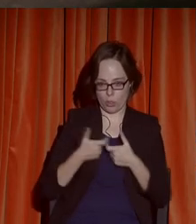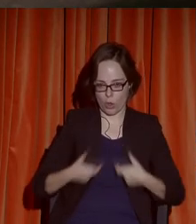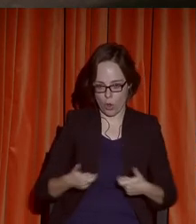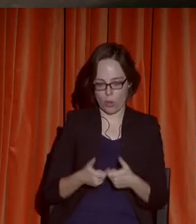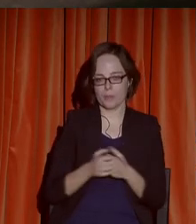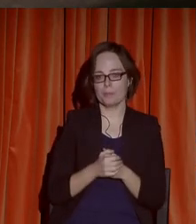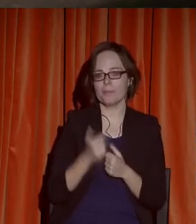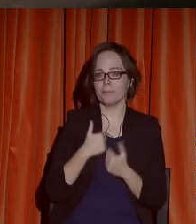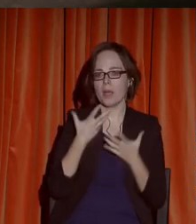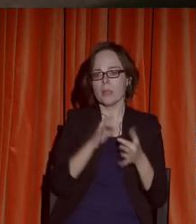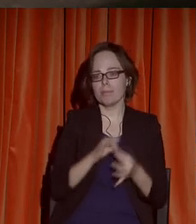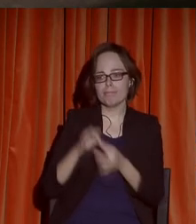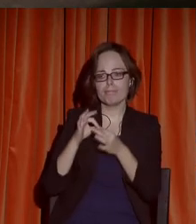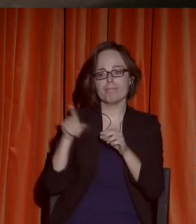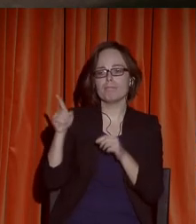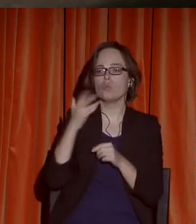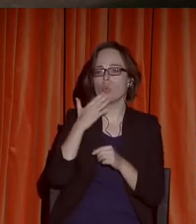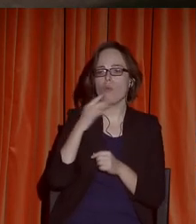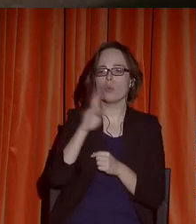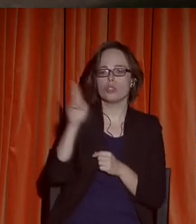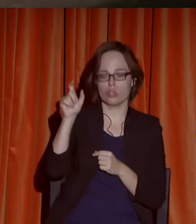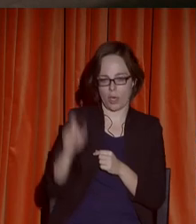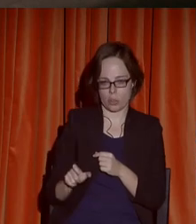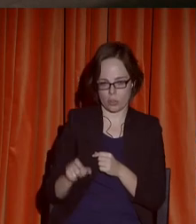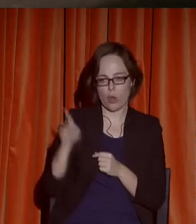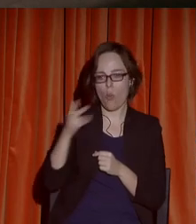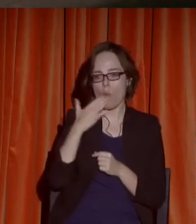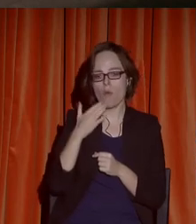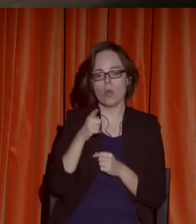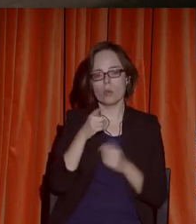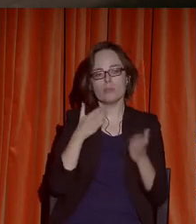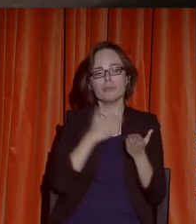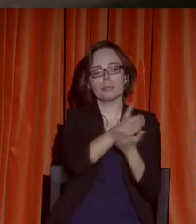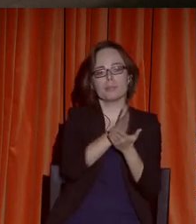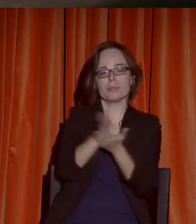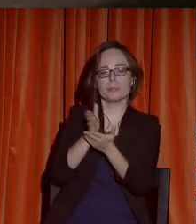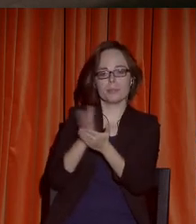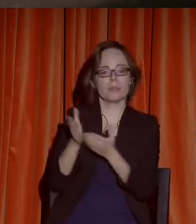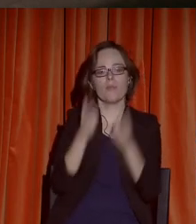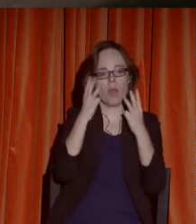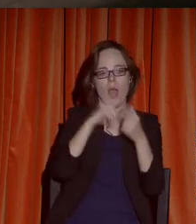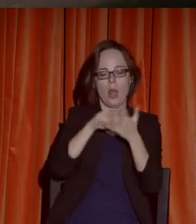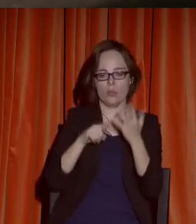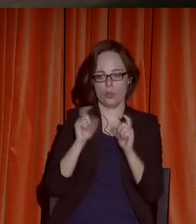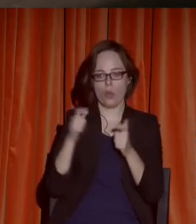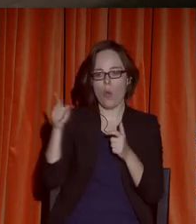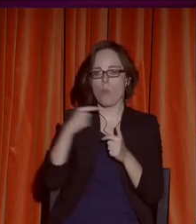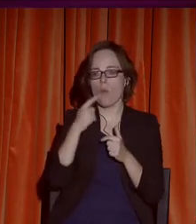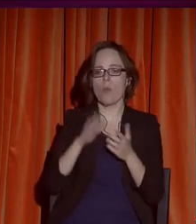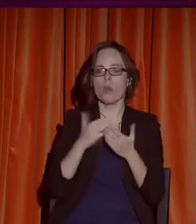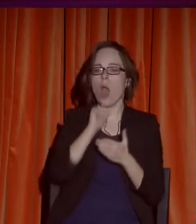Chciałem nawiązać do tego, o czym mówił rzecznik, wskazując na drogowskazy. Jednym z tych drogowskazów, które wskazał, jest integracja